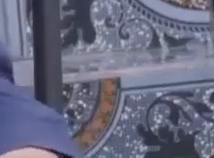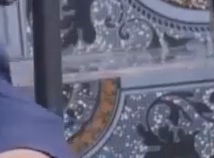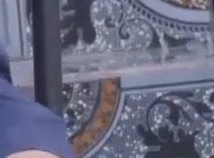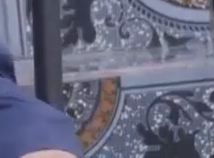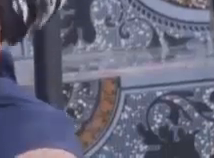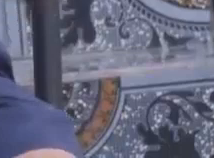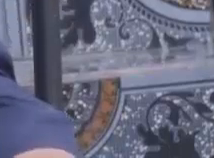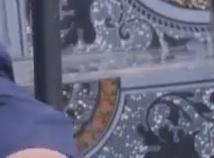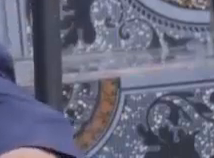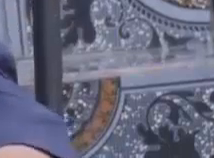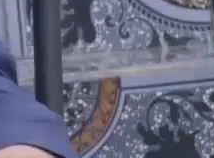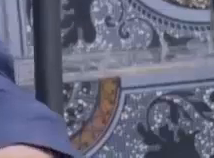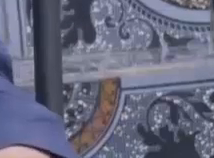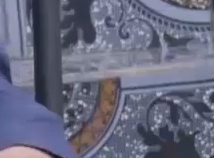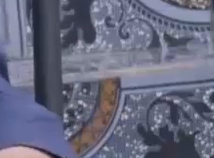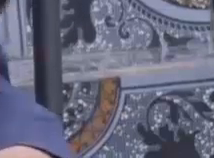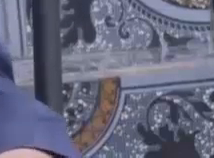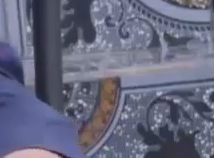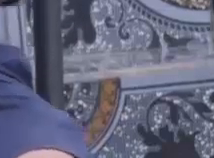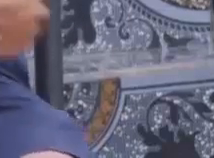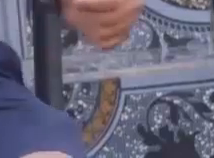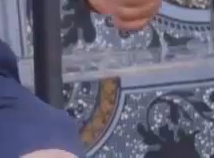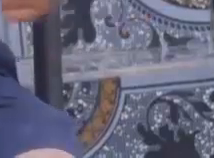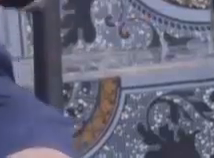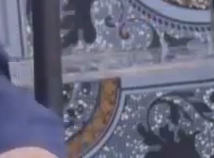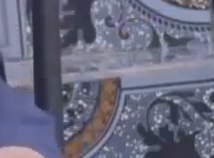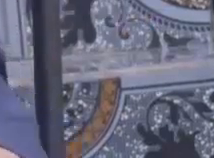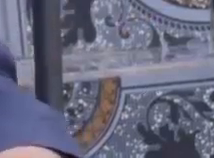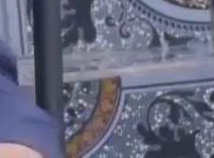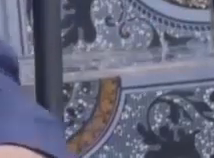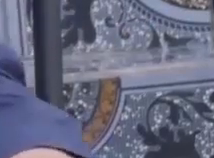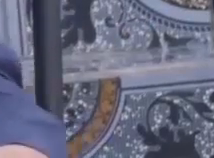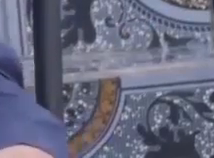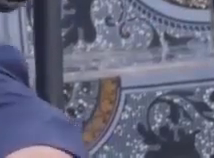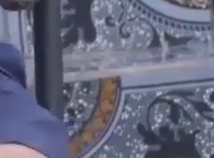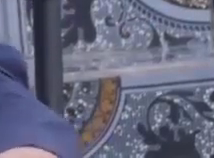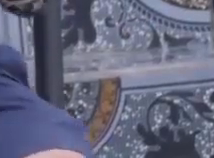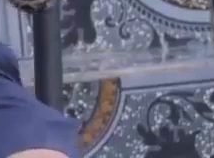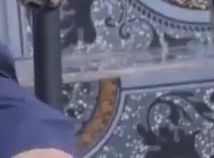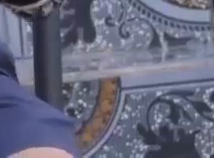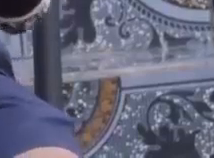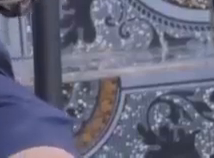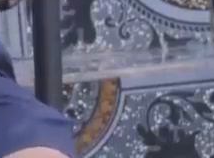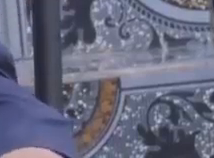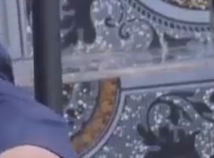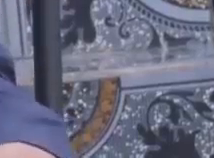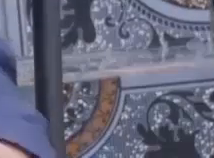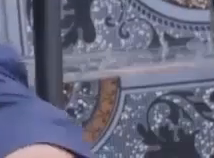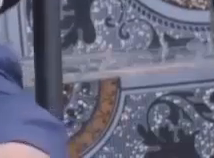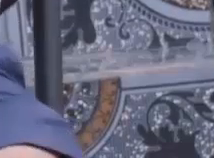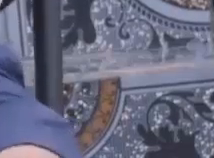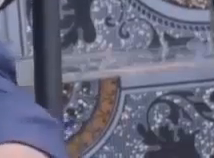Stelingi wetu wa Aiko TV, Stelingi wetu ndani